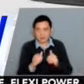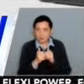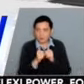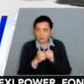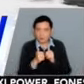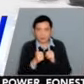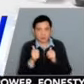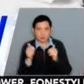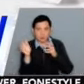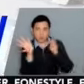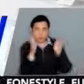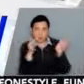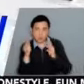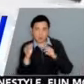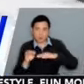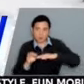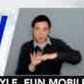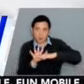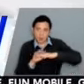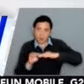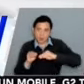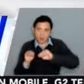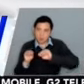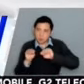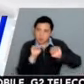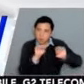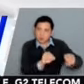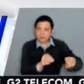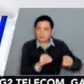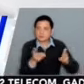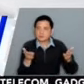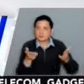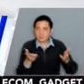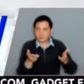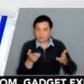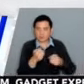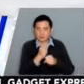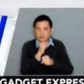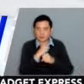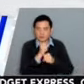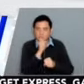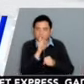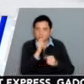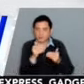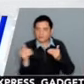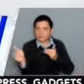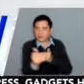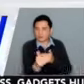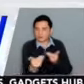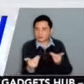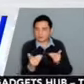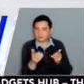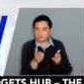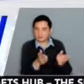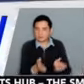it headed, para maunahan na natin. Sir,